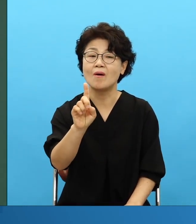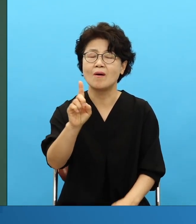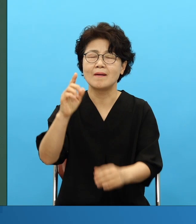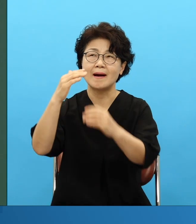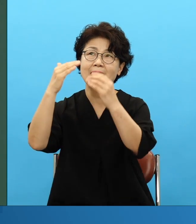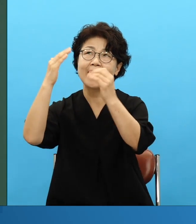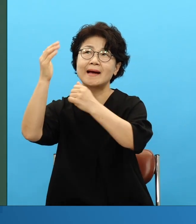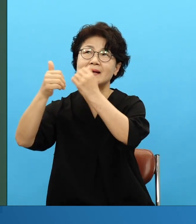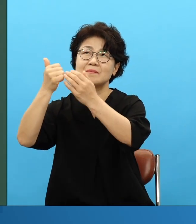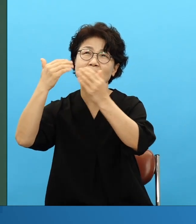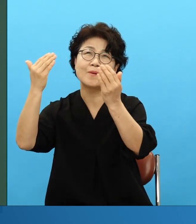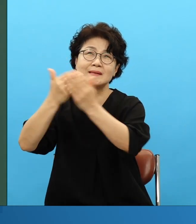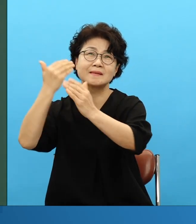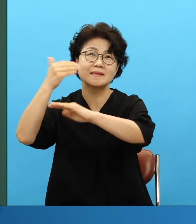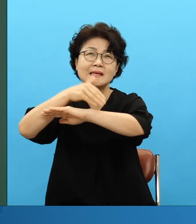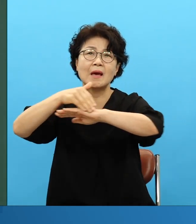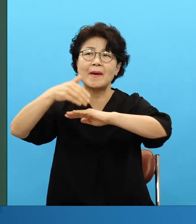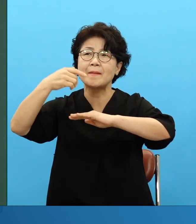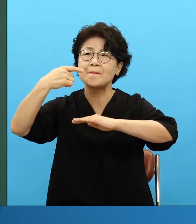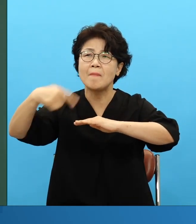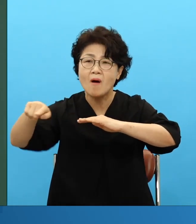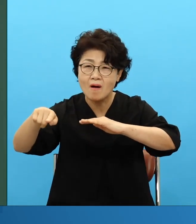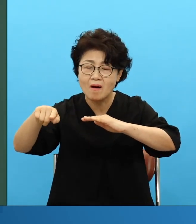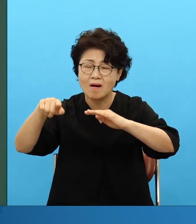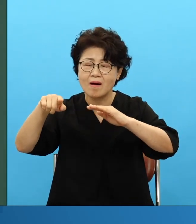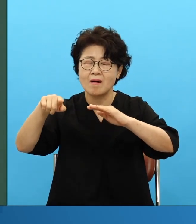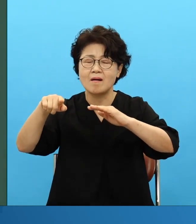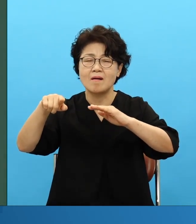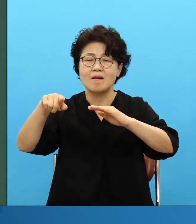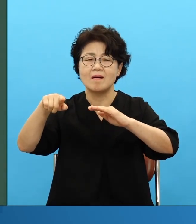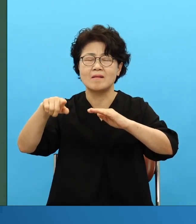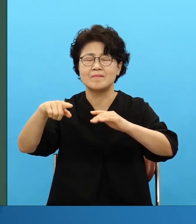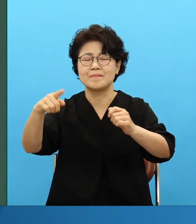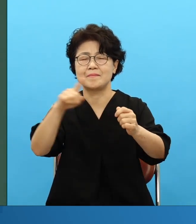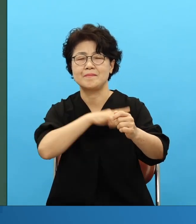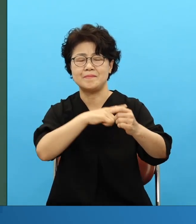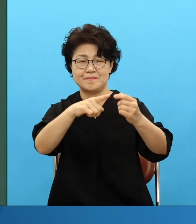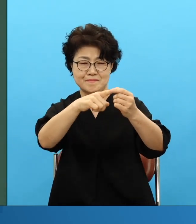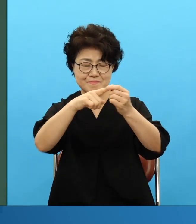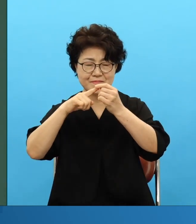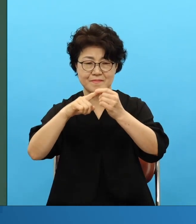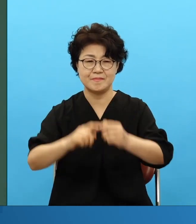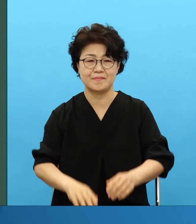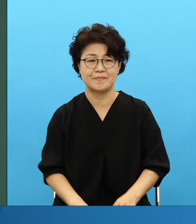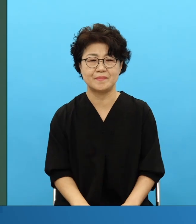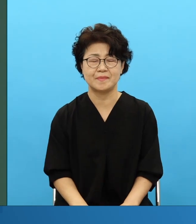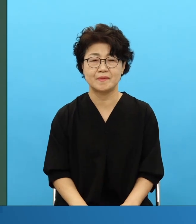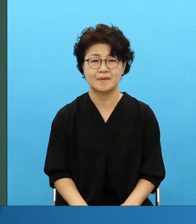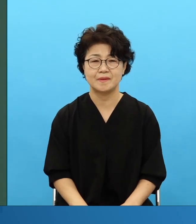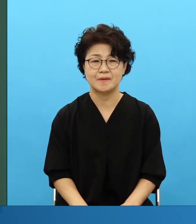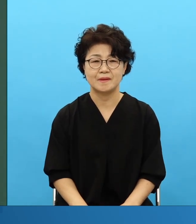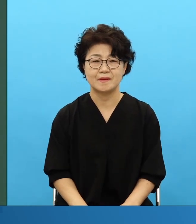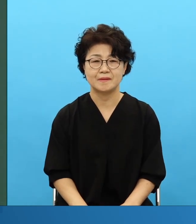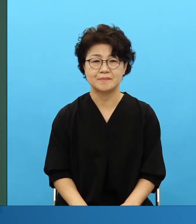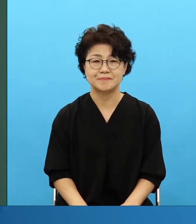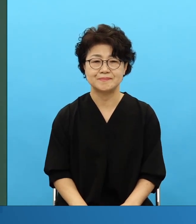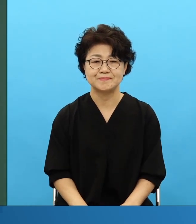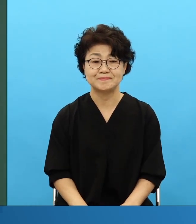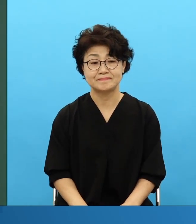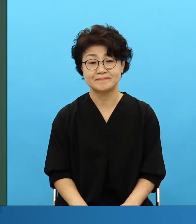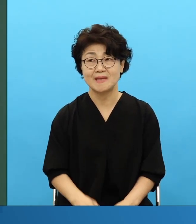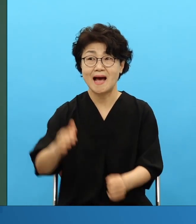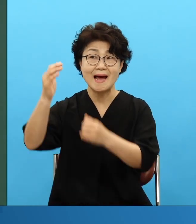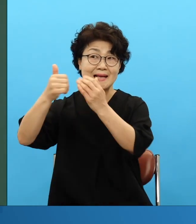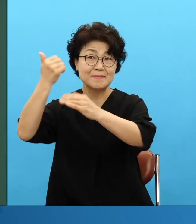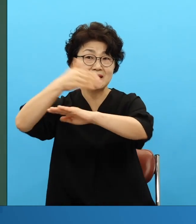하나님의 절대 계획이 뭐냐? What is God's absolute 여기에 plan? 완전히 이 본질에 빗나가는 거 하나님 절대 계획은 피하는 거죠. If you're